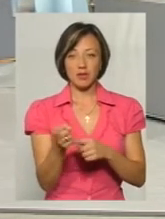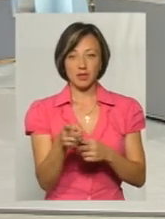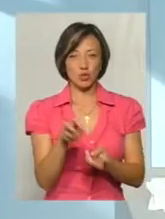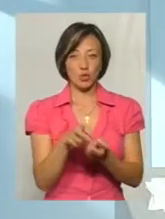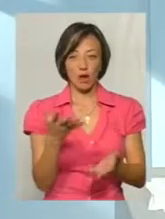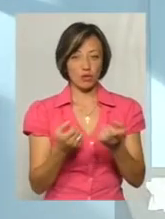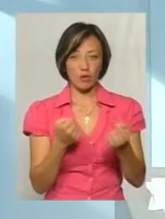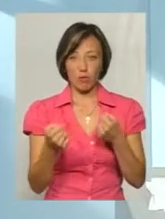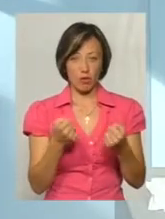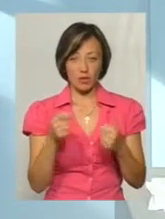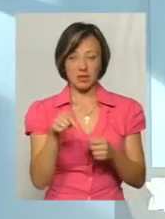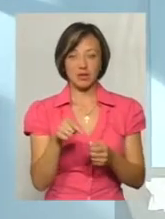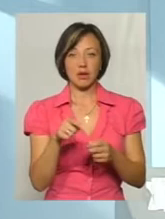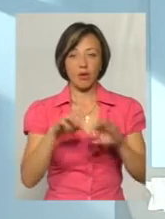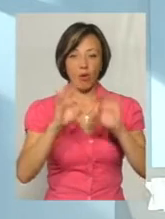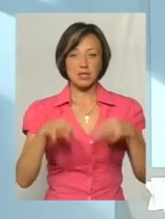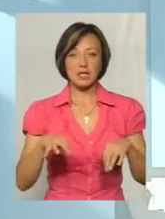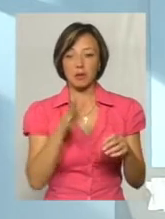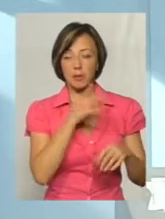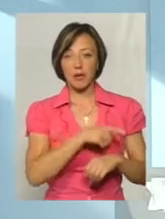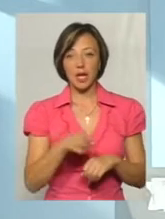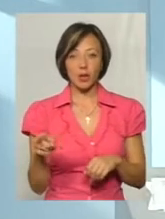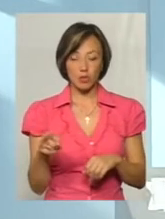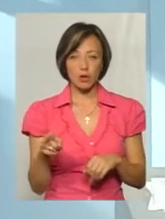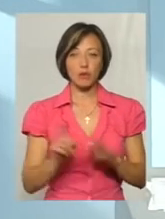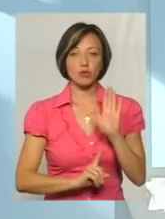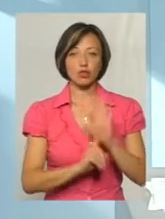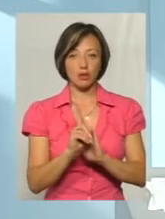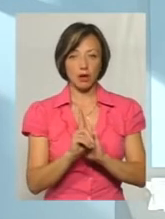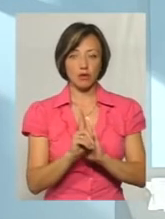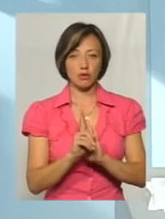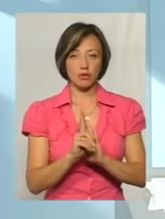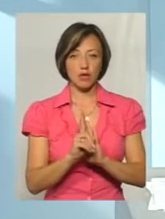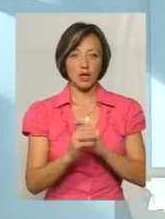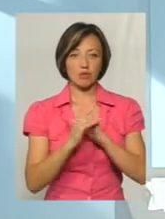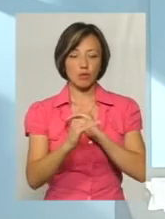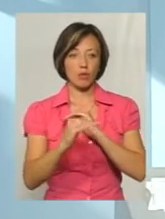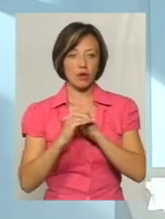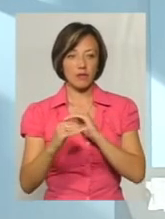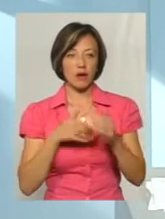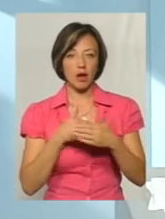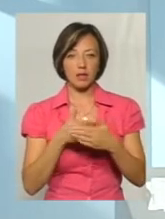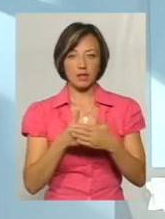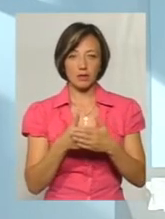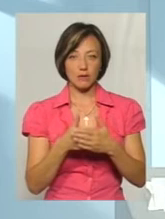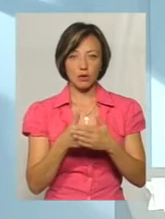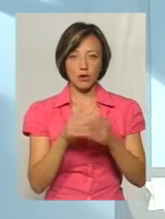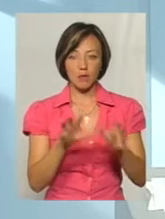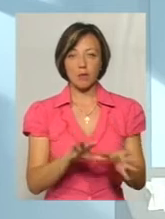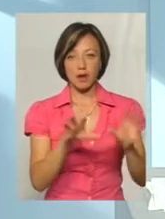не боротися, в осінній період вони починають з полів активно переміщатися